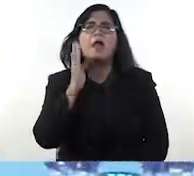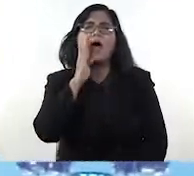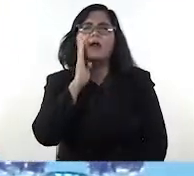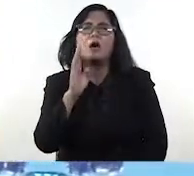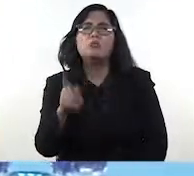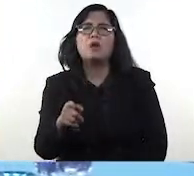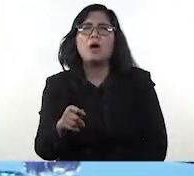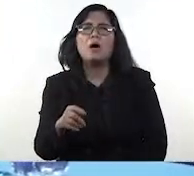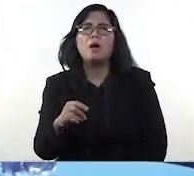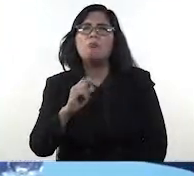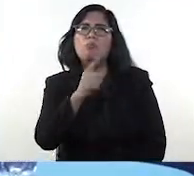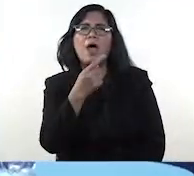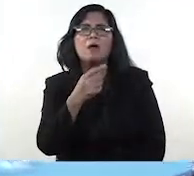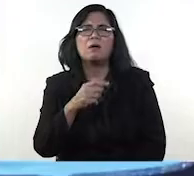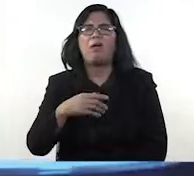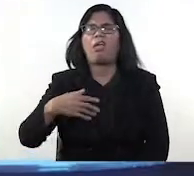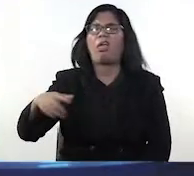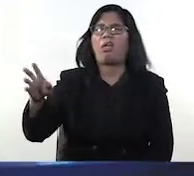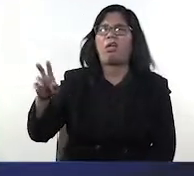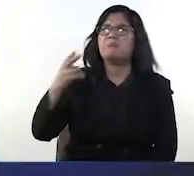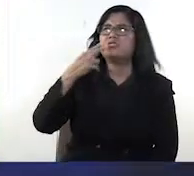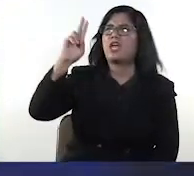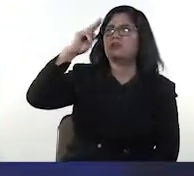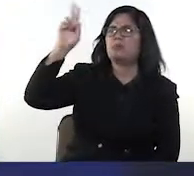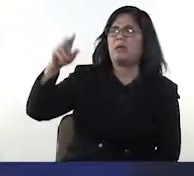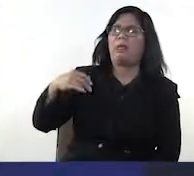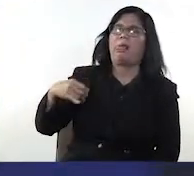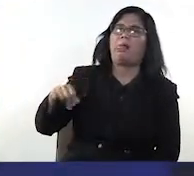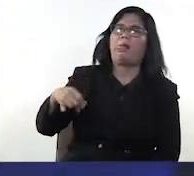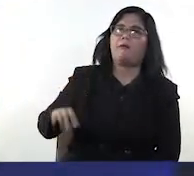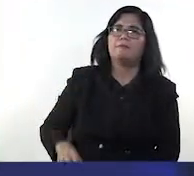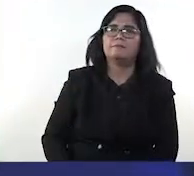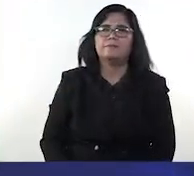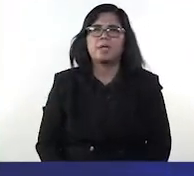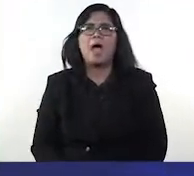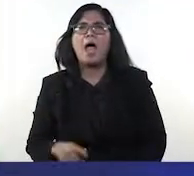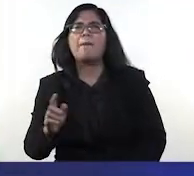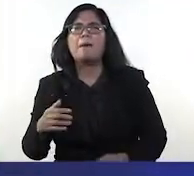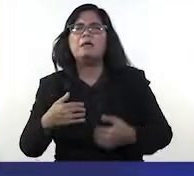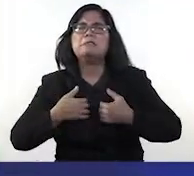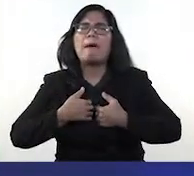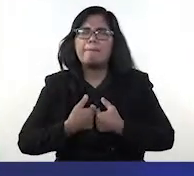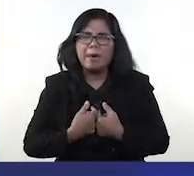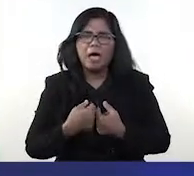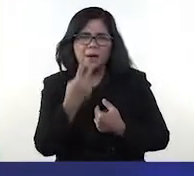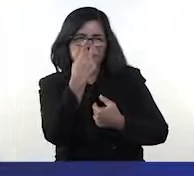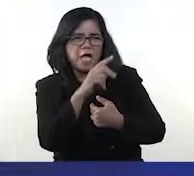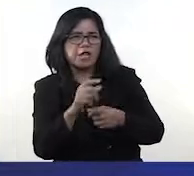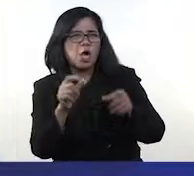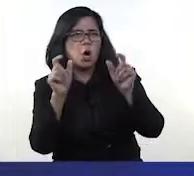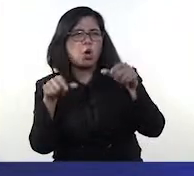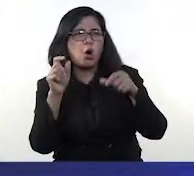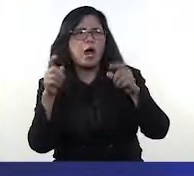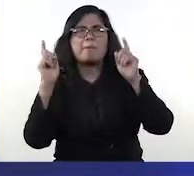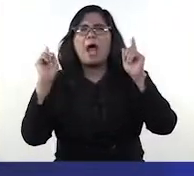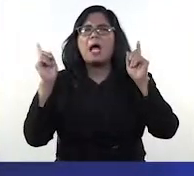anak-anak muda mulai enggak percaya Tuhan Kenapa banyak anak-anak muda mulai jadi free Tinker karena tuh capek lihat orang beragama